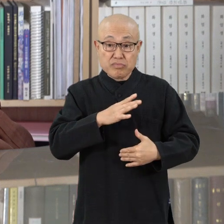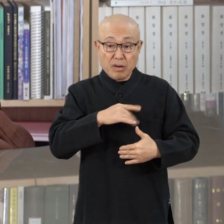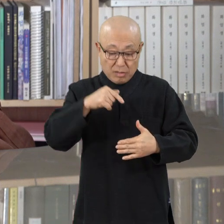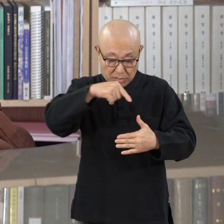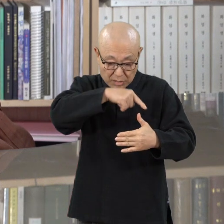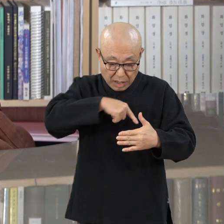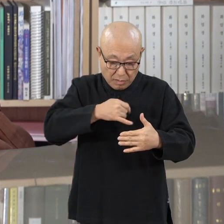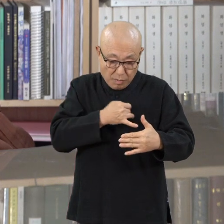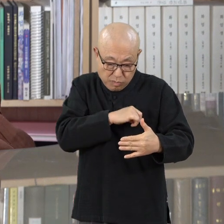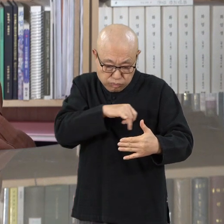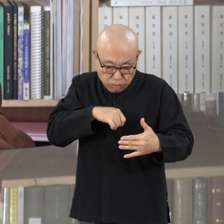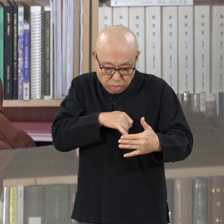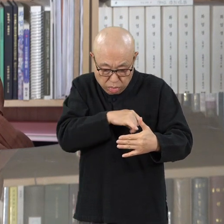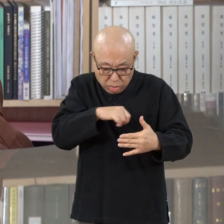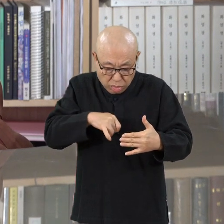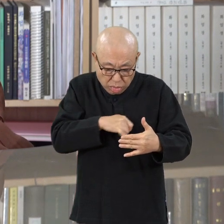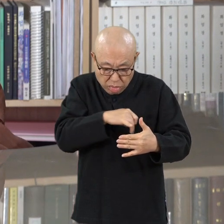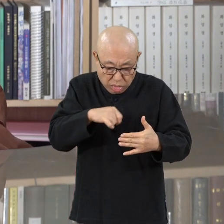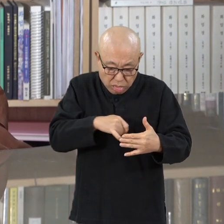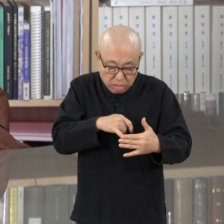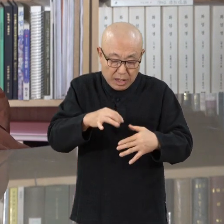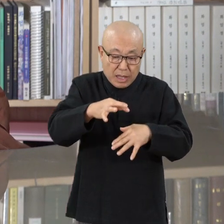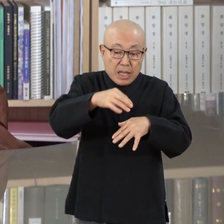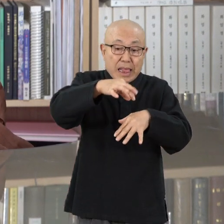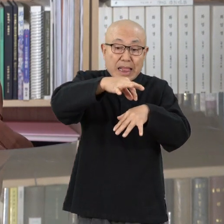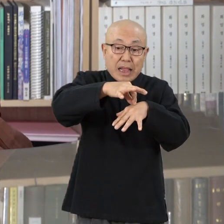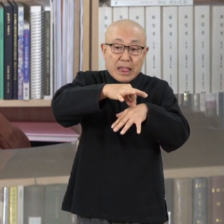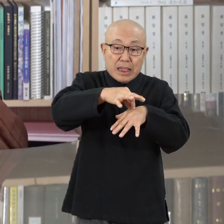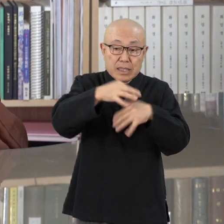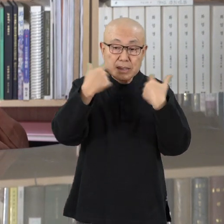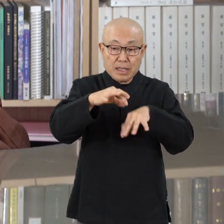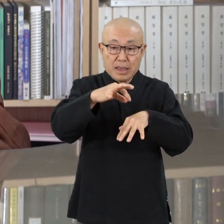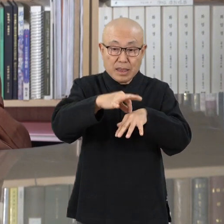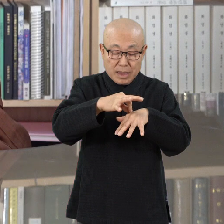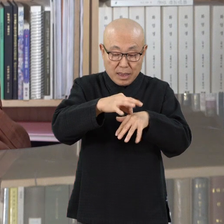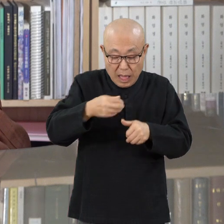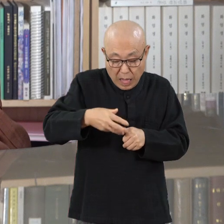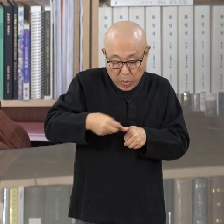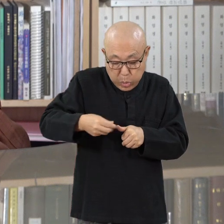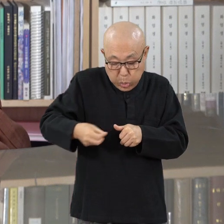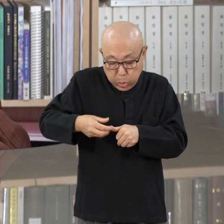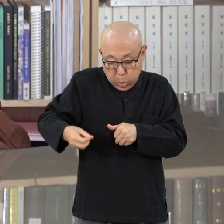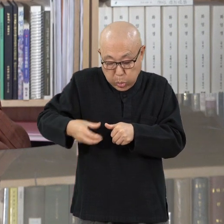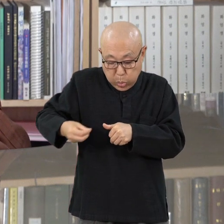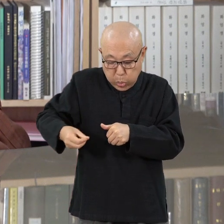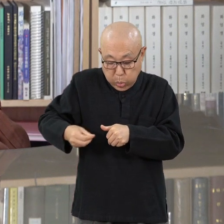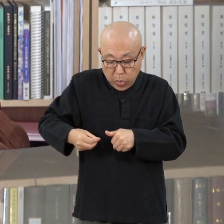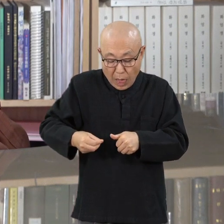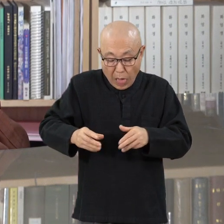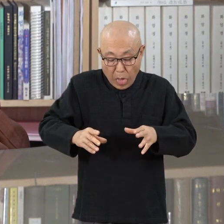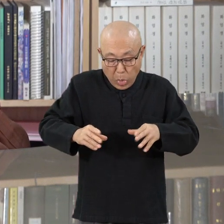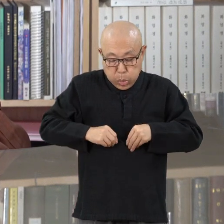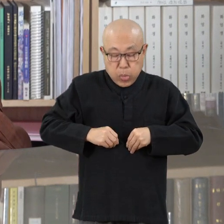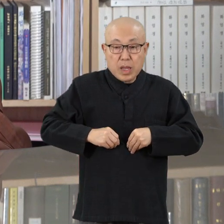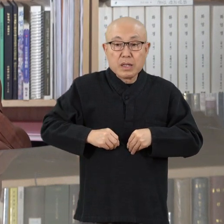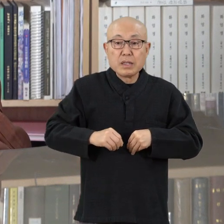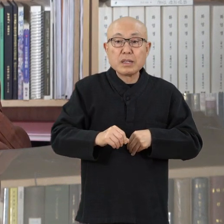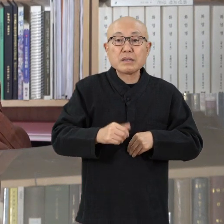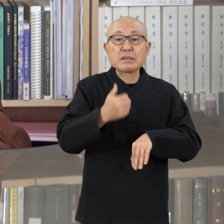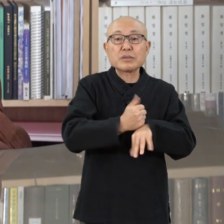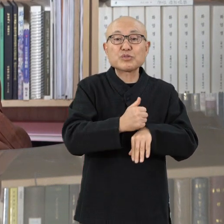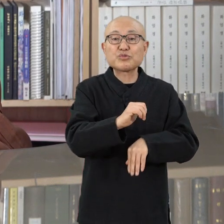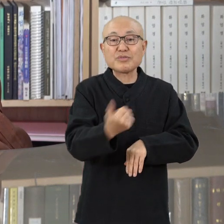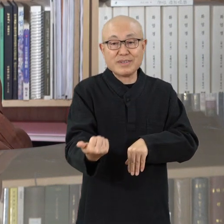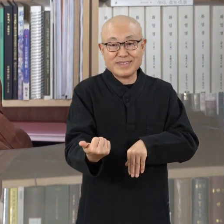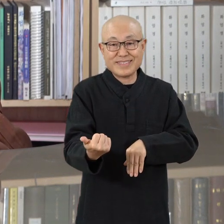내 벌레들이 자연히 사자의 그런 그 사체를 먹어서 다